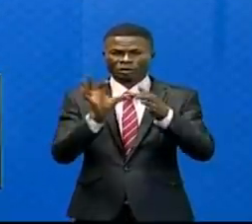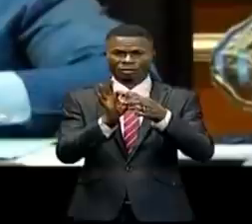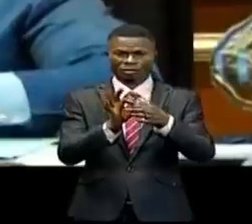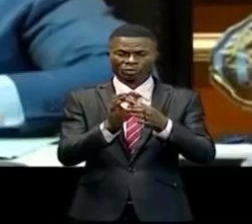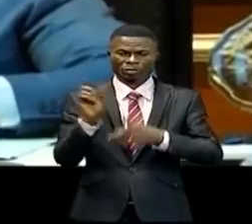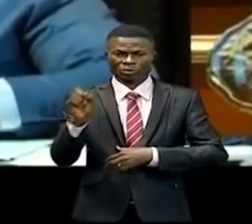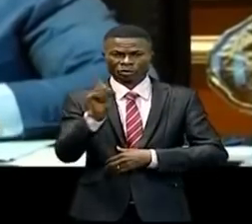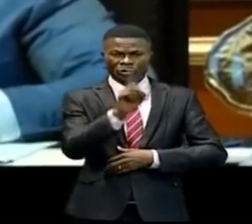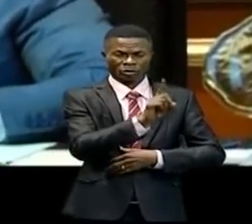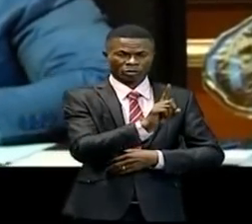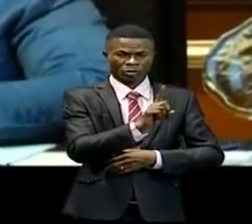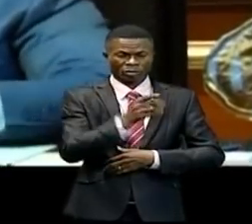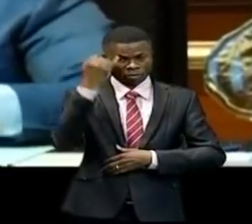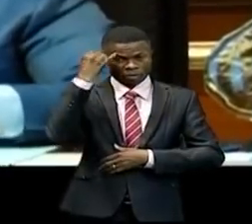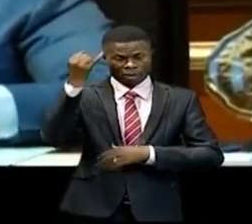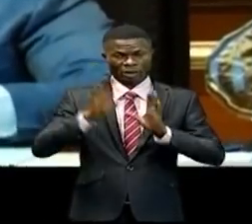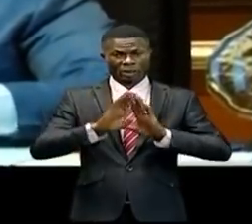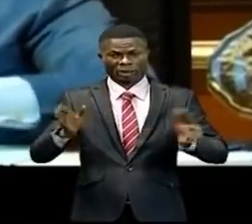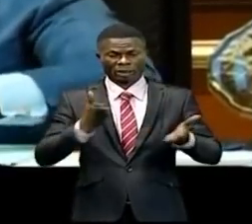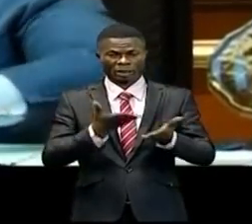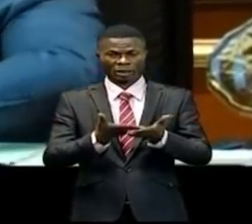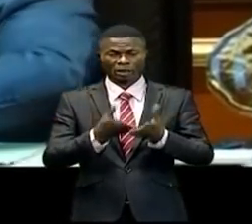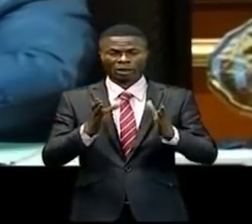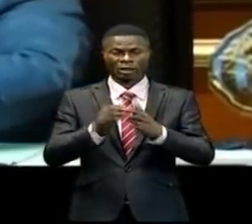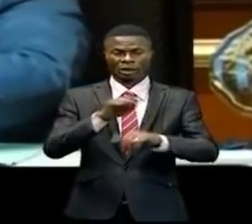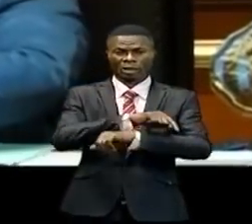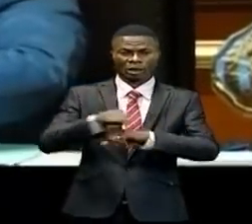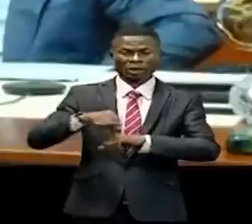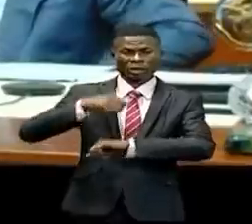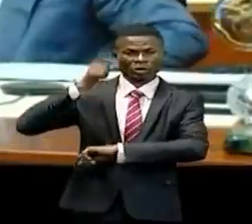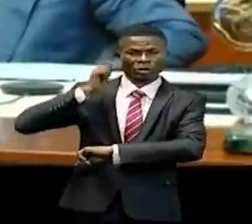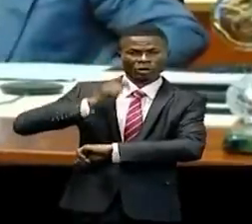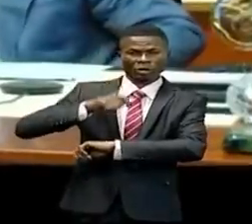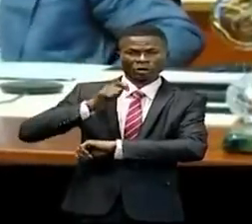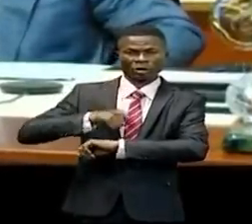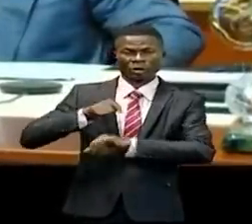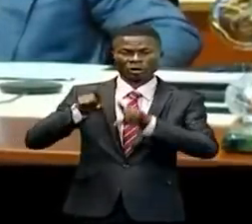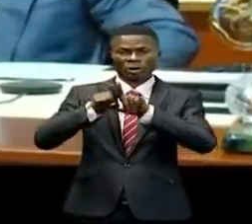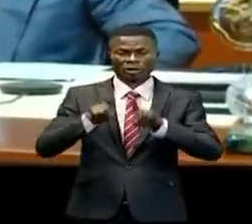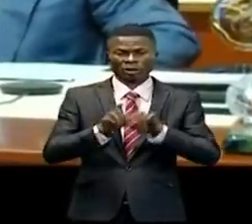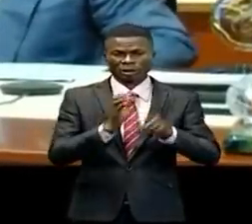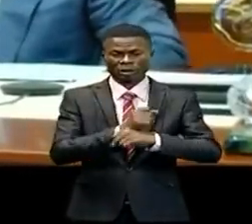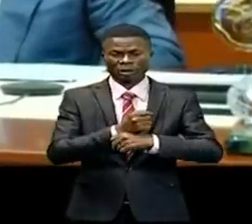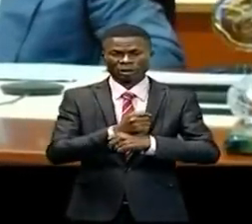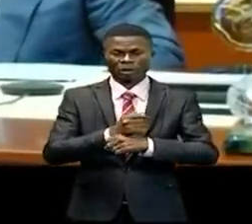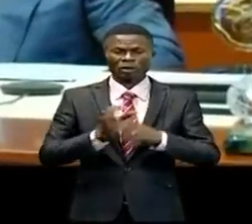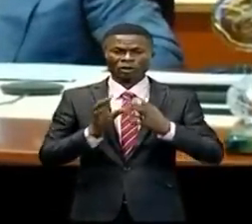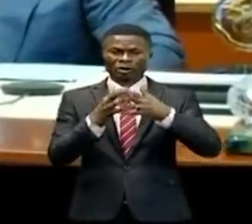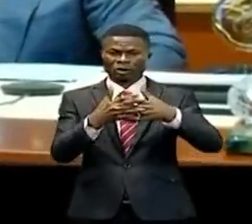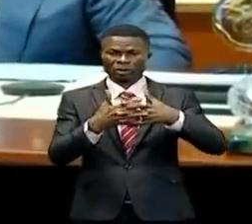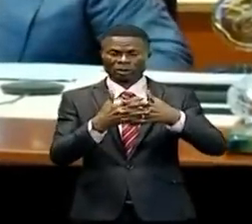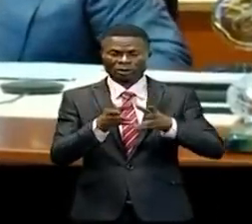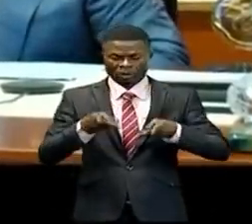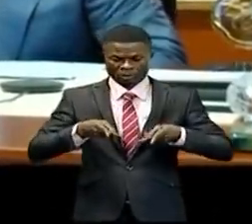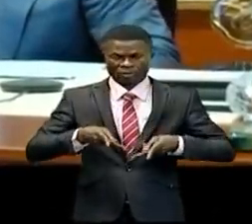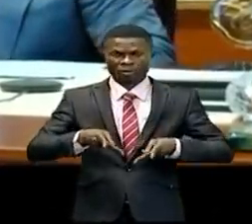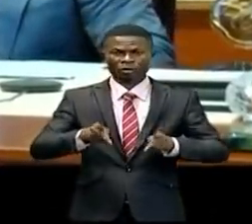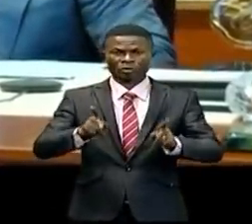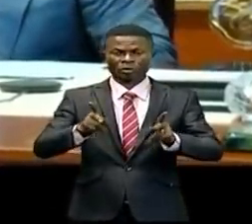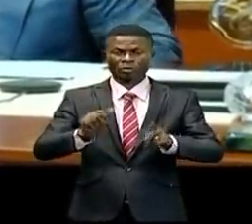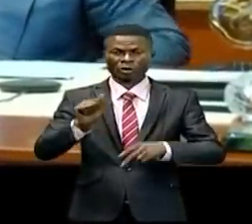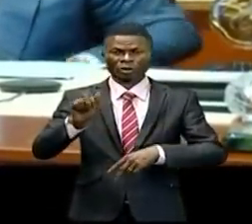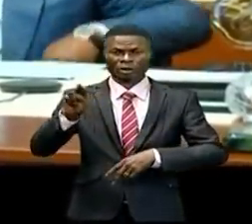chacun dans la limite de ses compétences, avec les instances judiciaires et d'établir une synergie permettant à